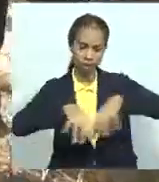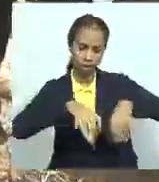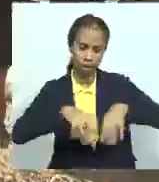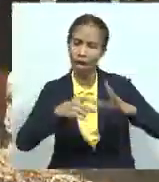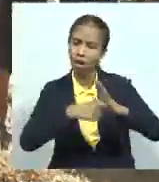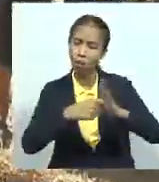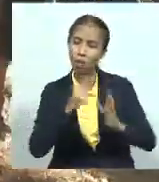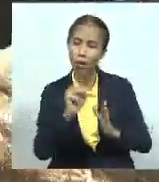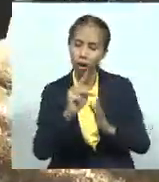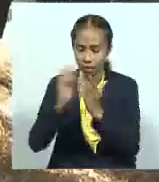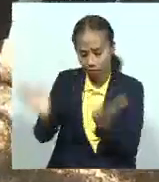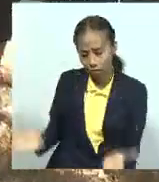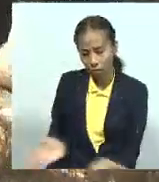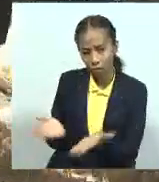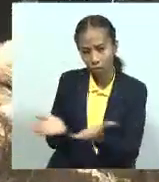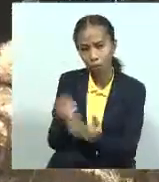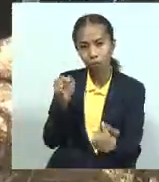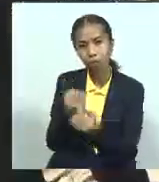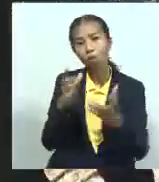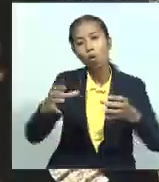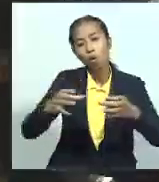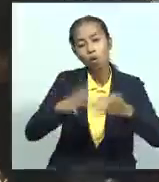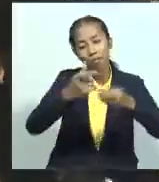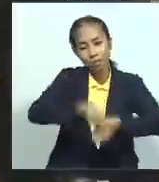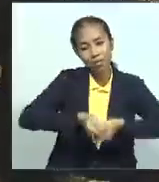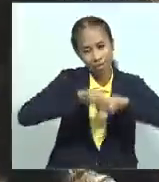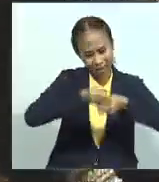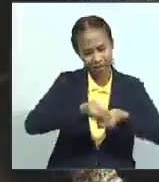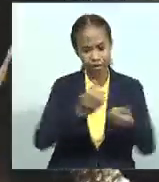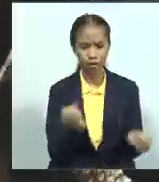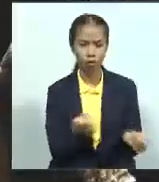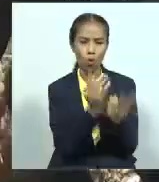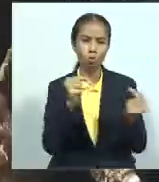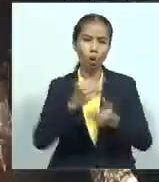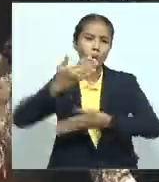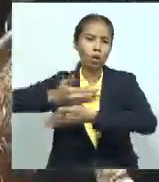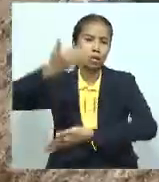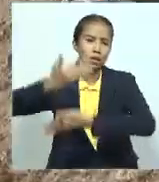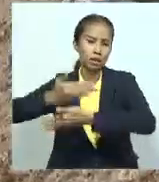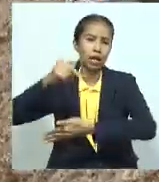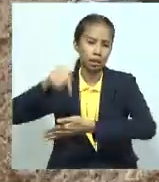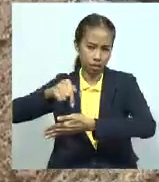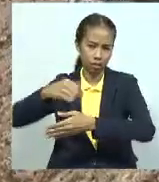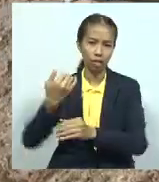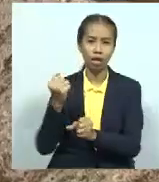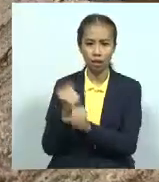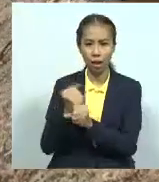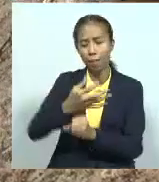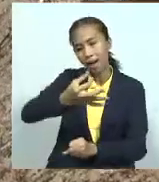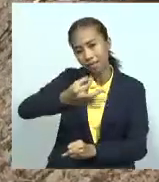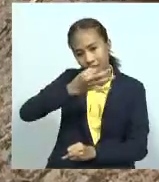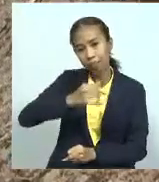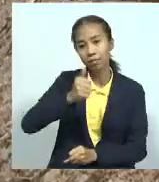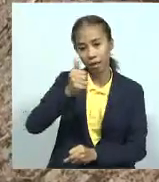การส่งเสริมให้เกษตรกรที่ได้รับผลกระทบจากการสร้างเขื่อนลาสีสไลและเขื่อนหัวนามีอาชีพที่ยั่